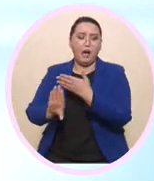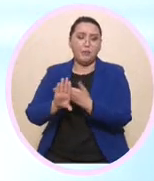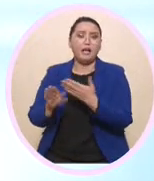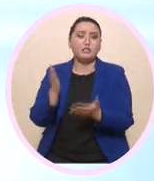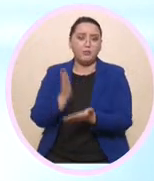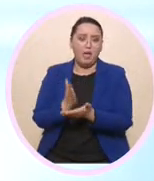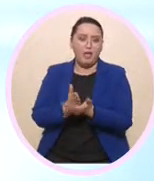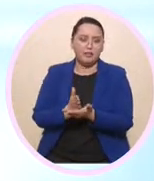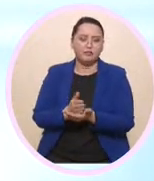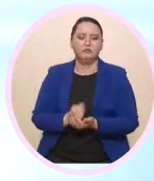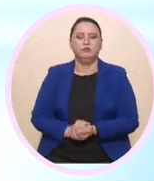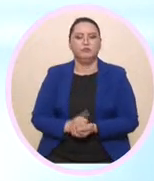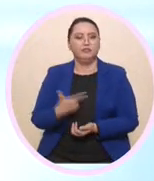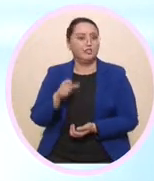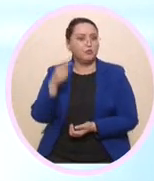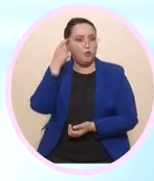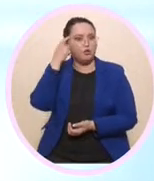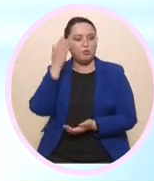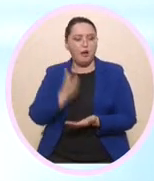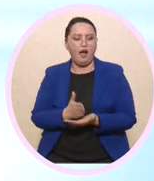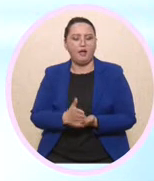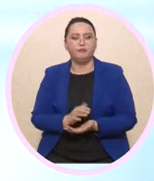юм байна гэж бодож байгаа.